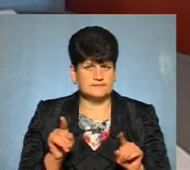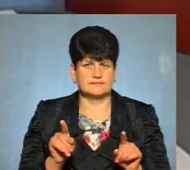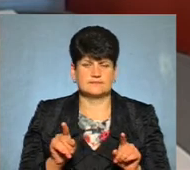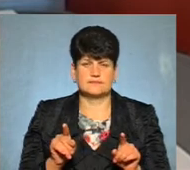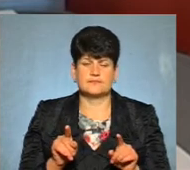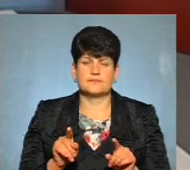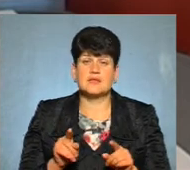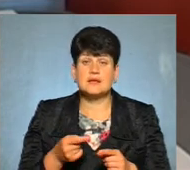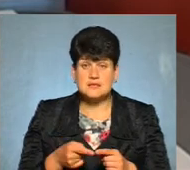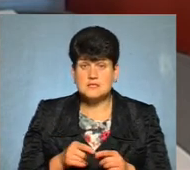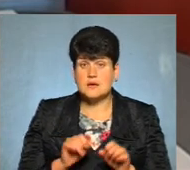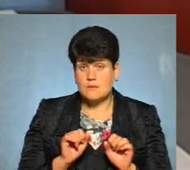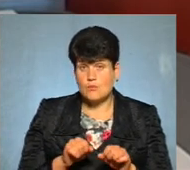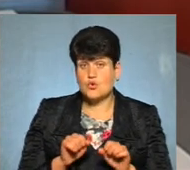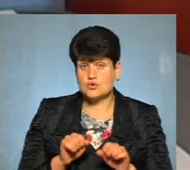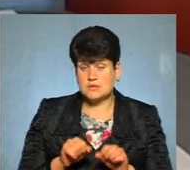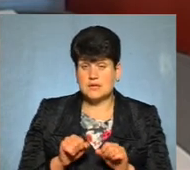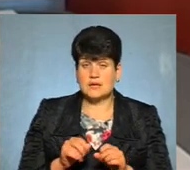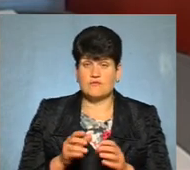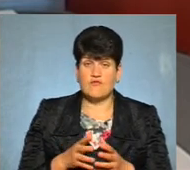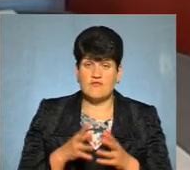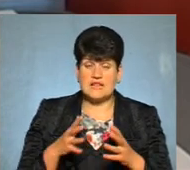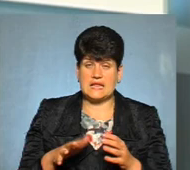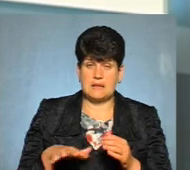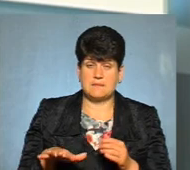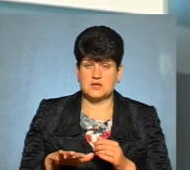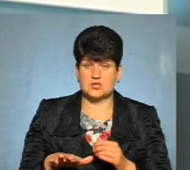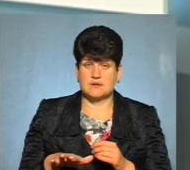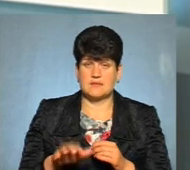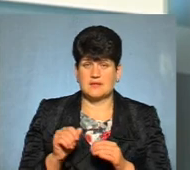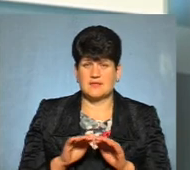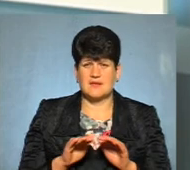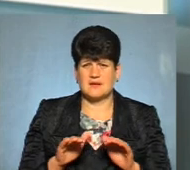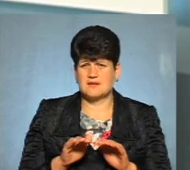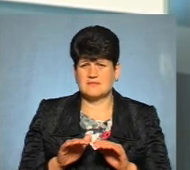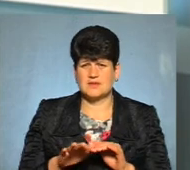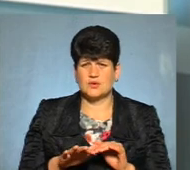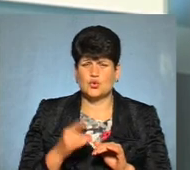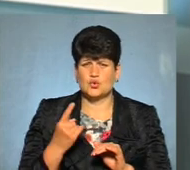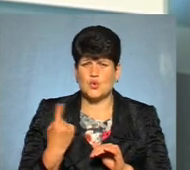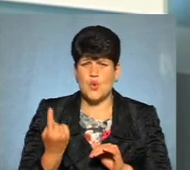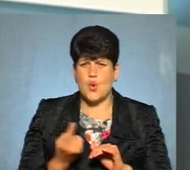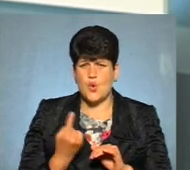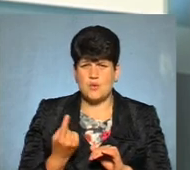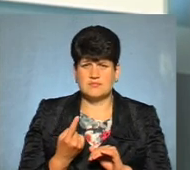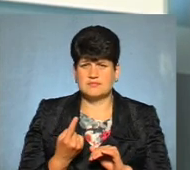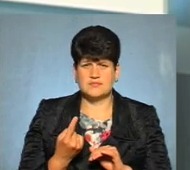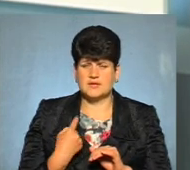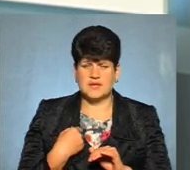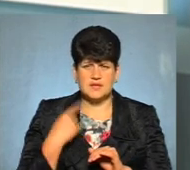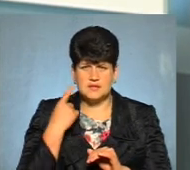це можливо на великих масштабах. На рівні, на території одної області навряд чи є